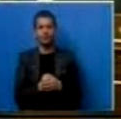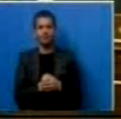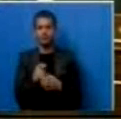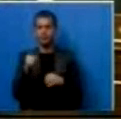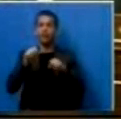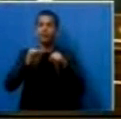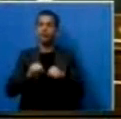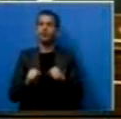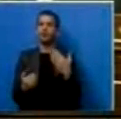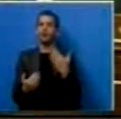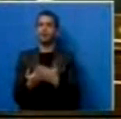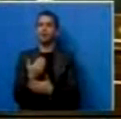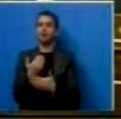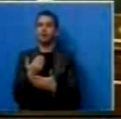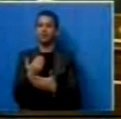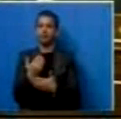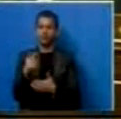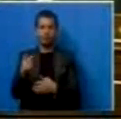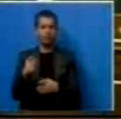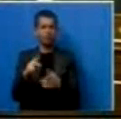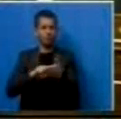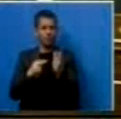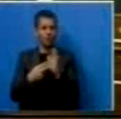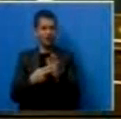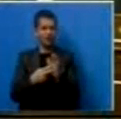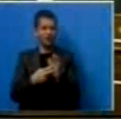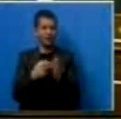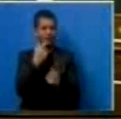Qeveria e re, me politika të vjetra,